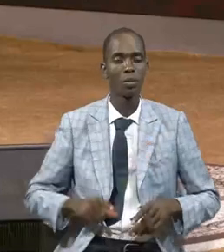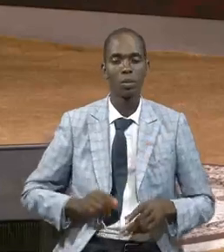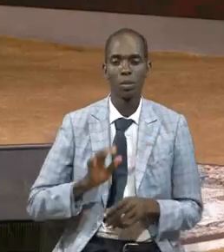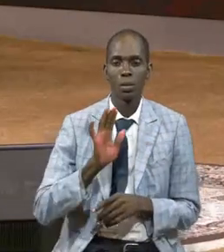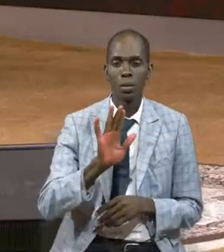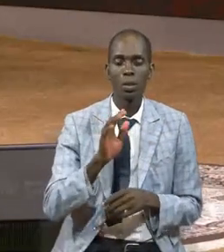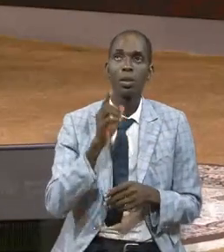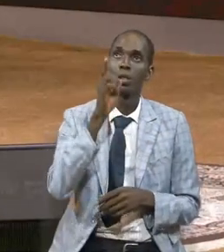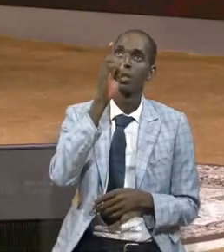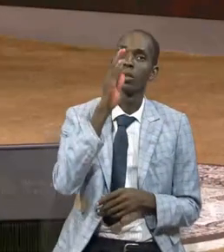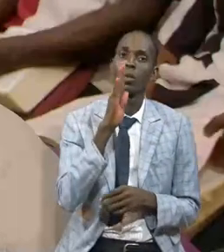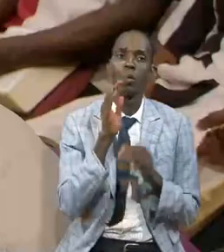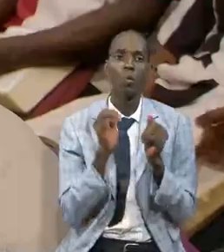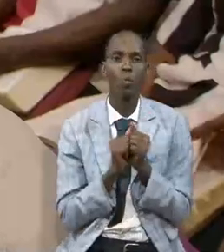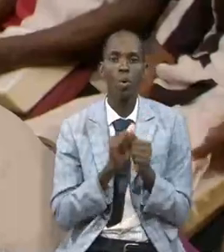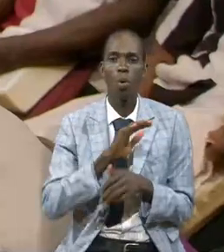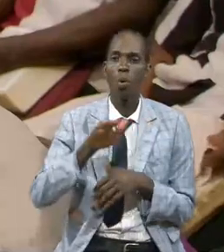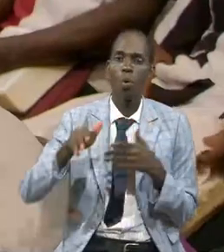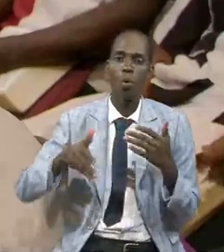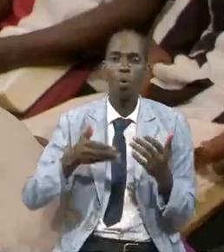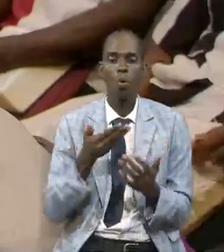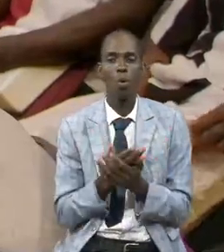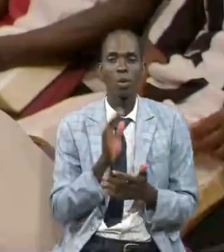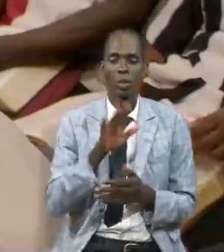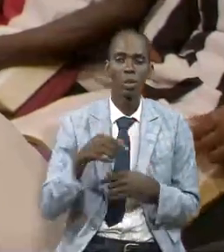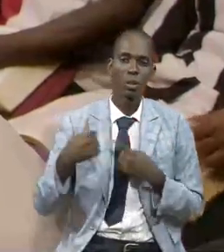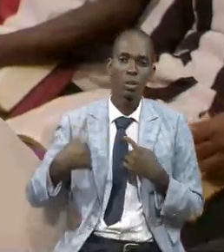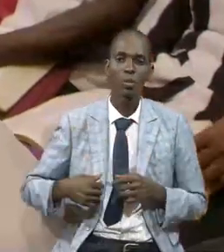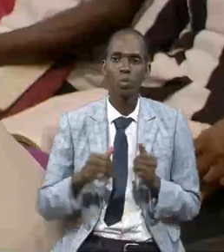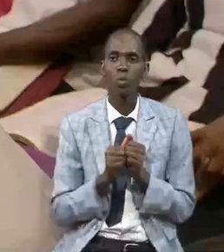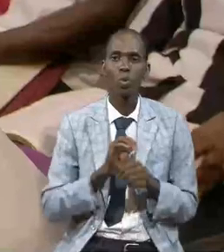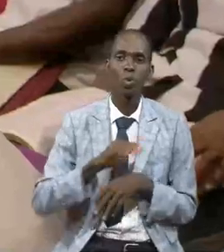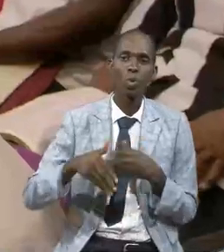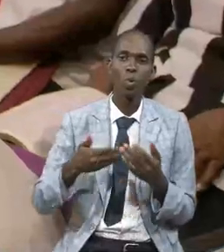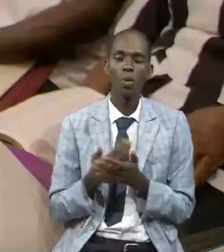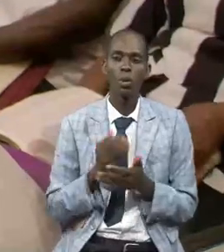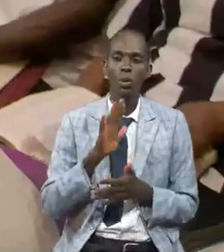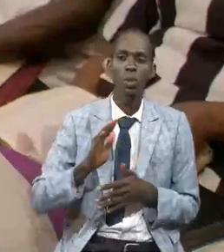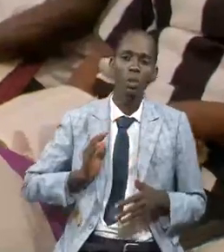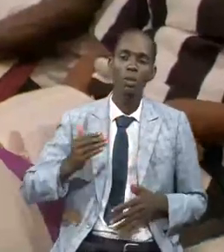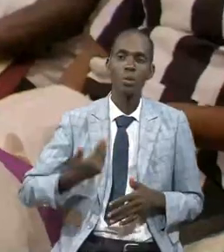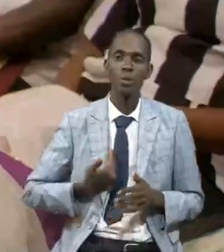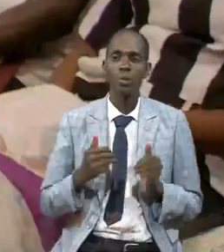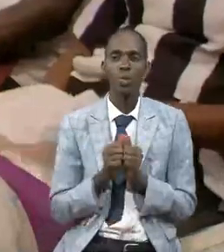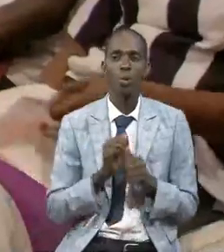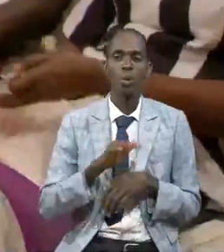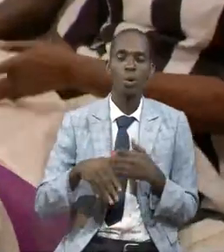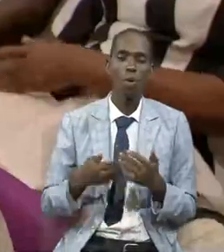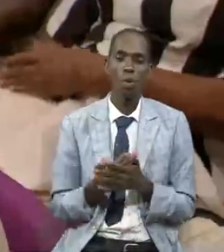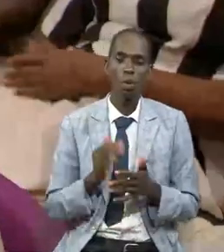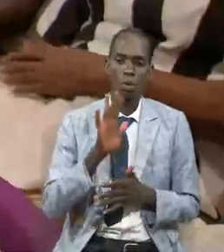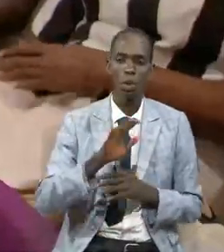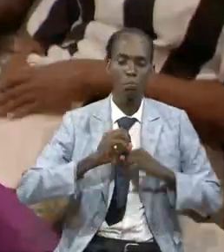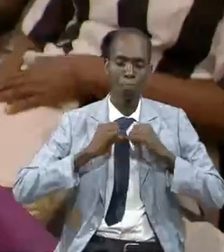Dieu de tout ton cœur, de toute ton âme et de toute ta pensée.